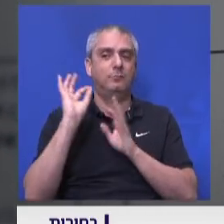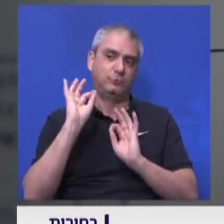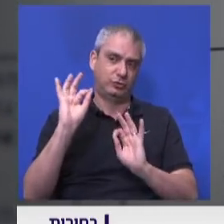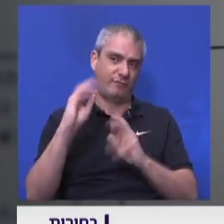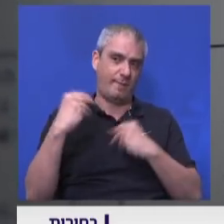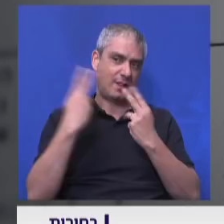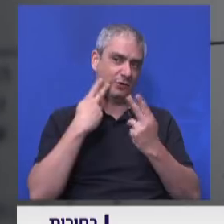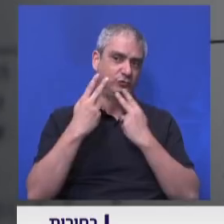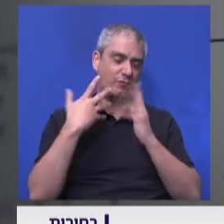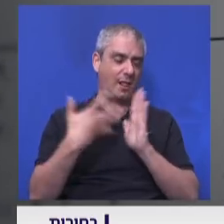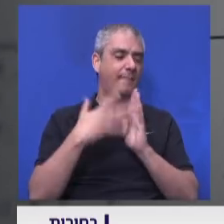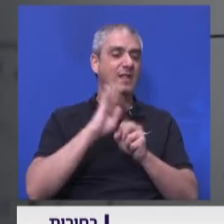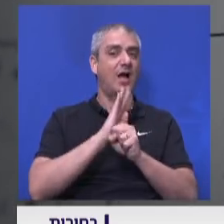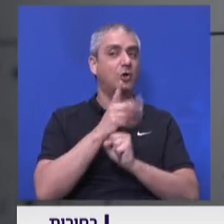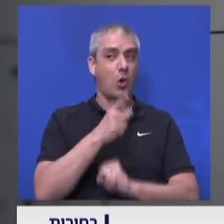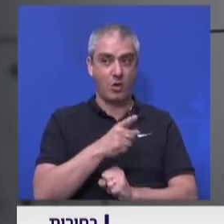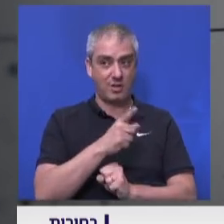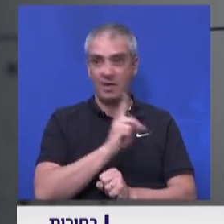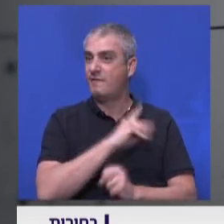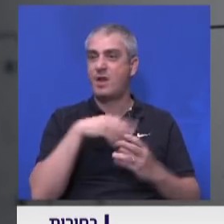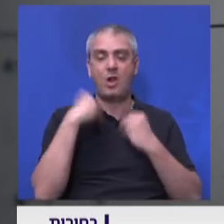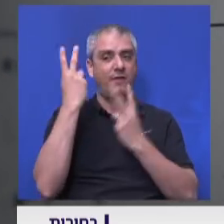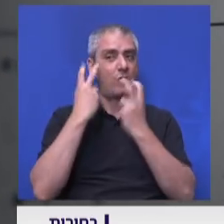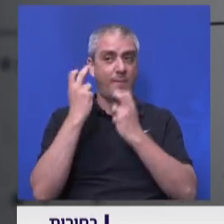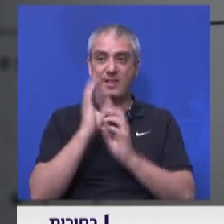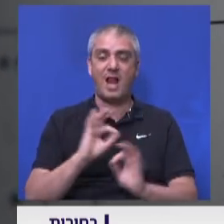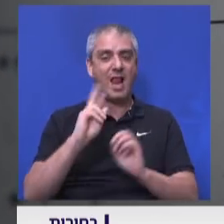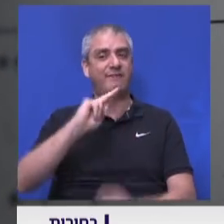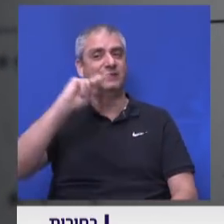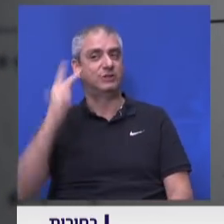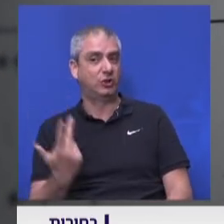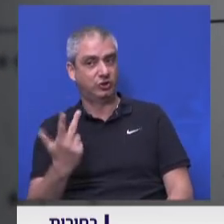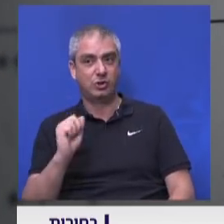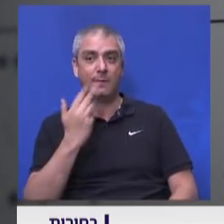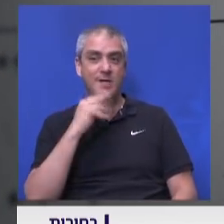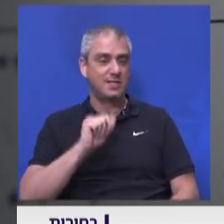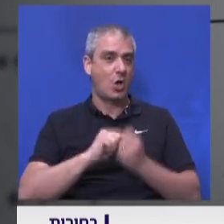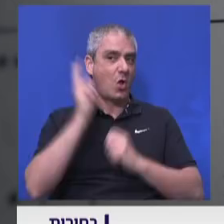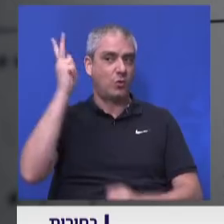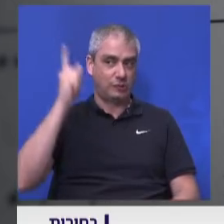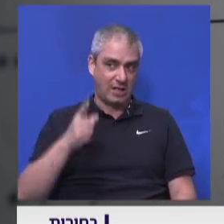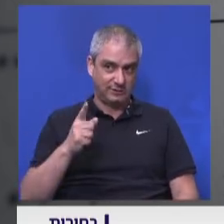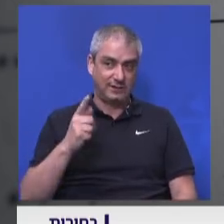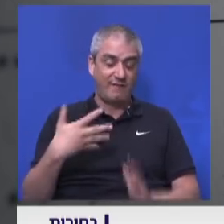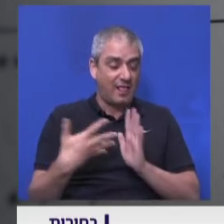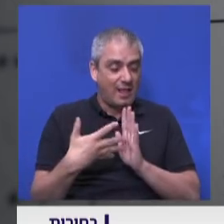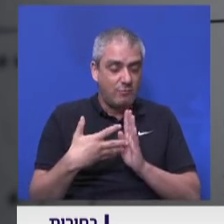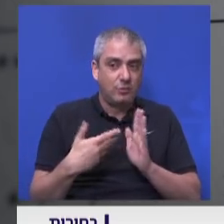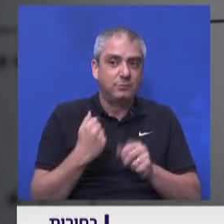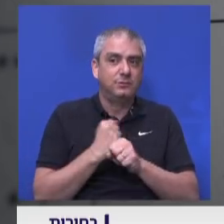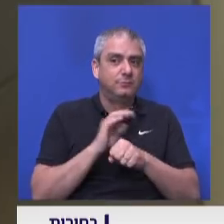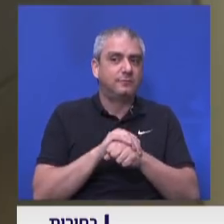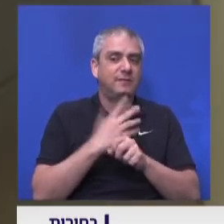תשובות לבדיקות קורונה. לא יועבר מידע לאף צד שלישי בישראל או בחול. הדגימות יזוהו על ידי מספר